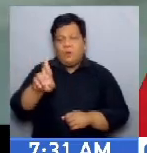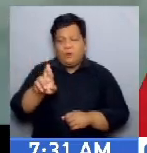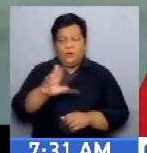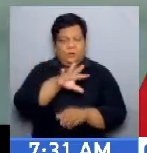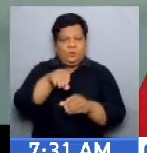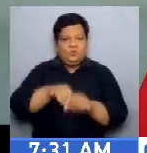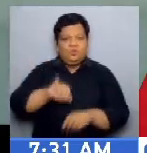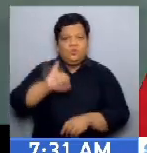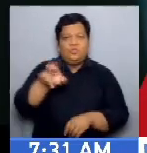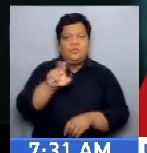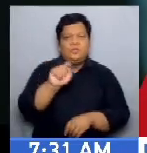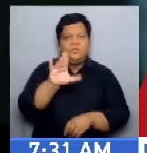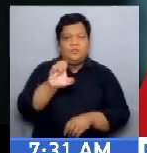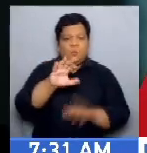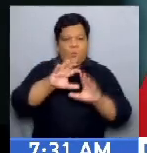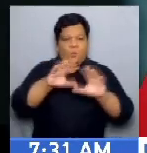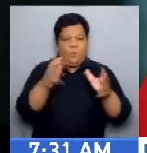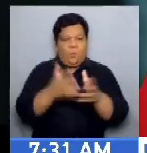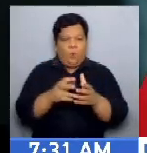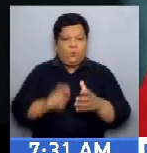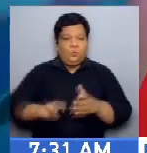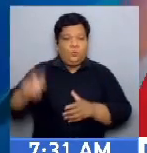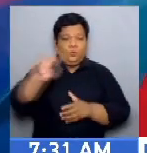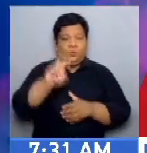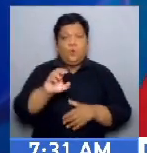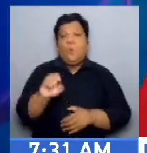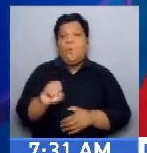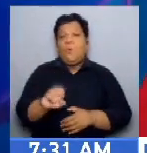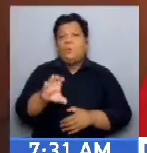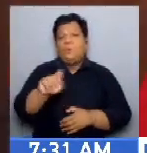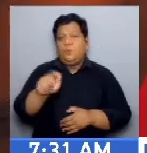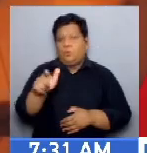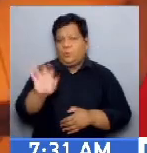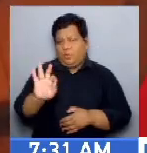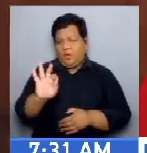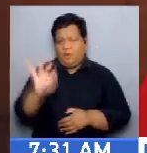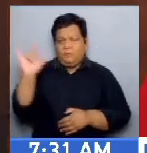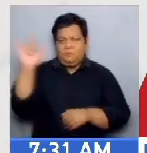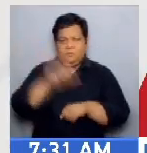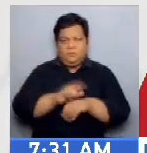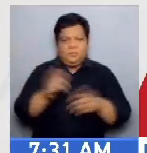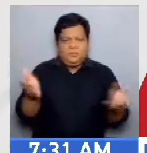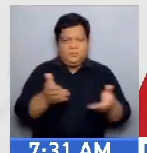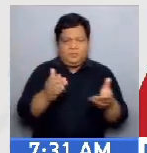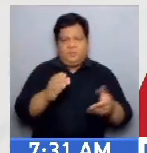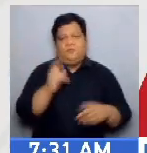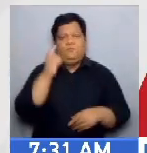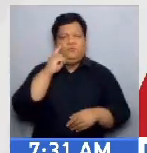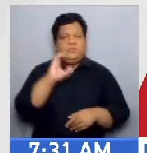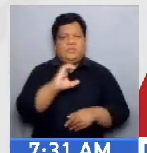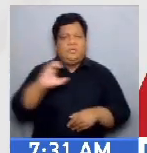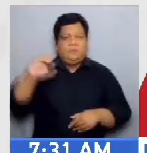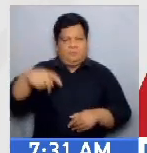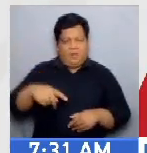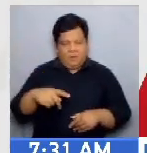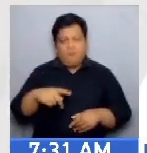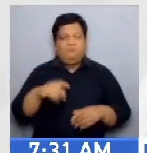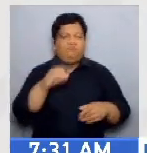ng kanyang concert sa CCP Open Grounds. Sa sobrang excitement ng fans, nag-trending sa Twitter ang